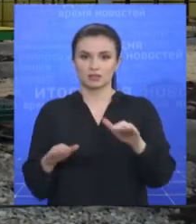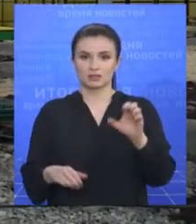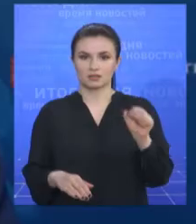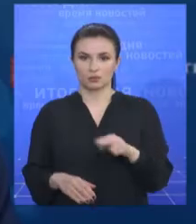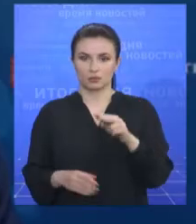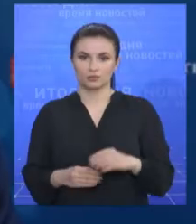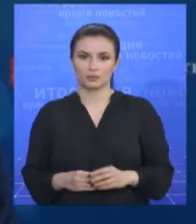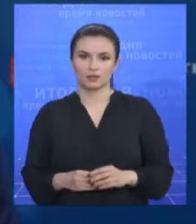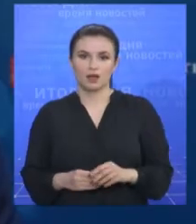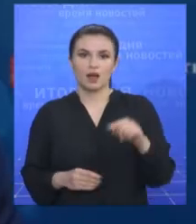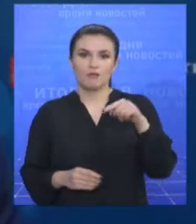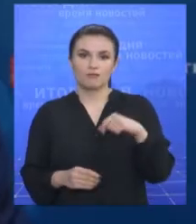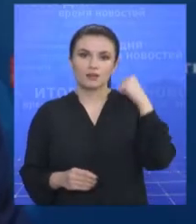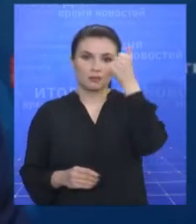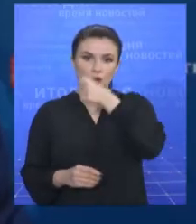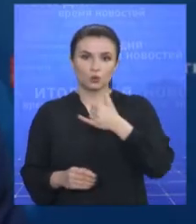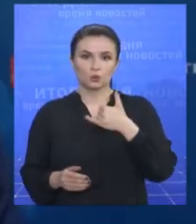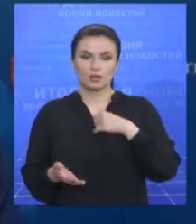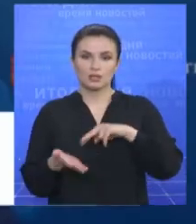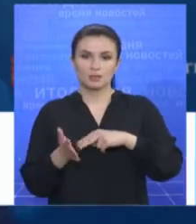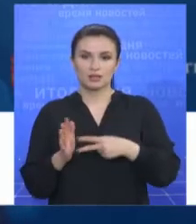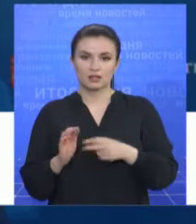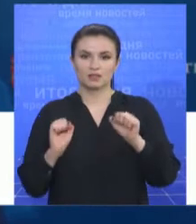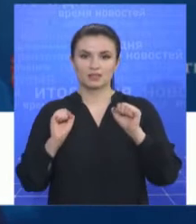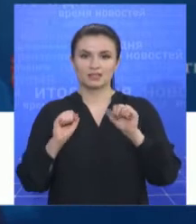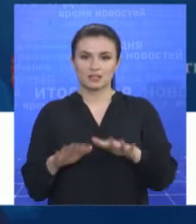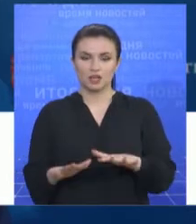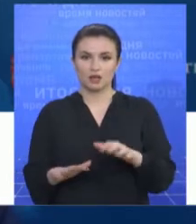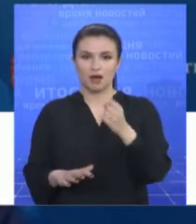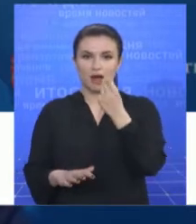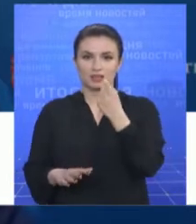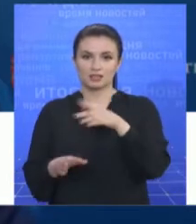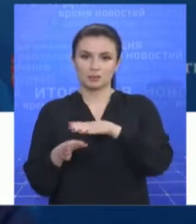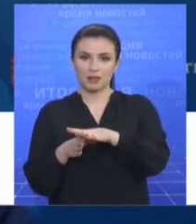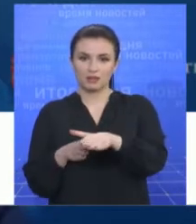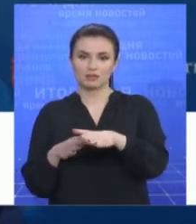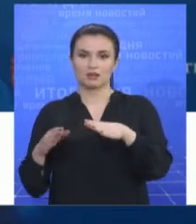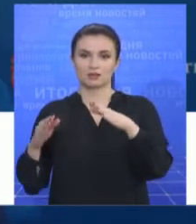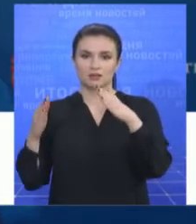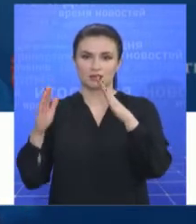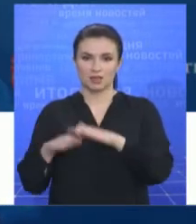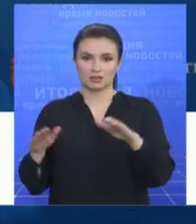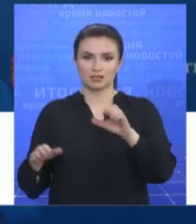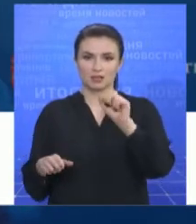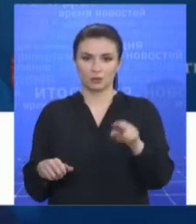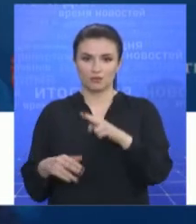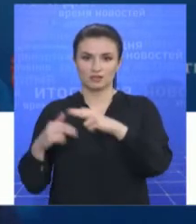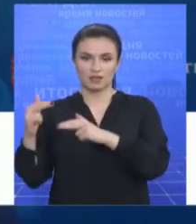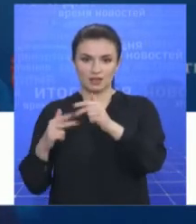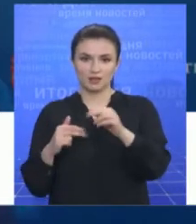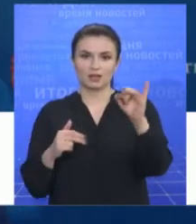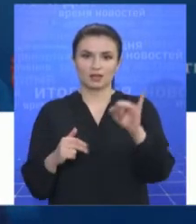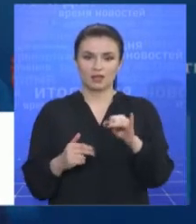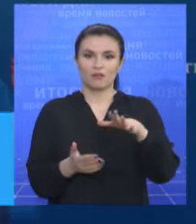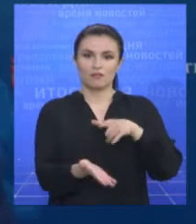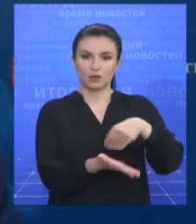детских садов. В этом году у нас запланировано к сдаче 11 полноценных детских садов. Это и путем строительства,